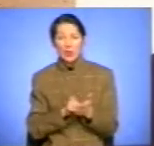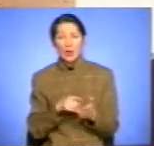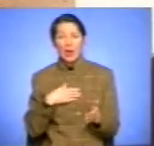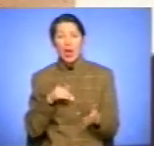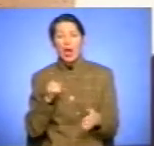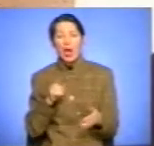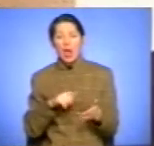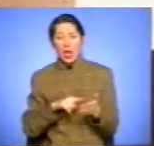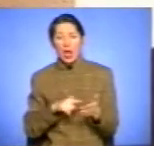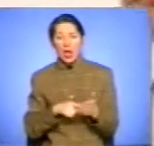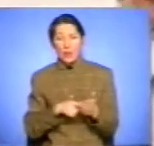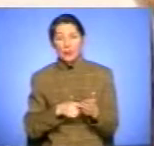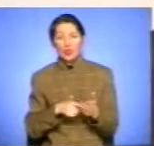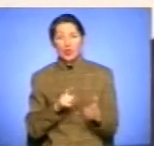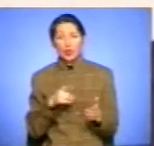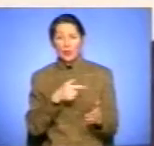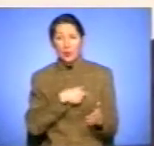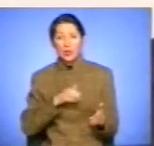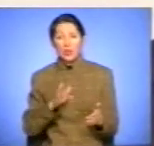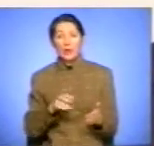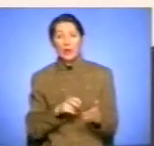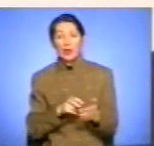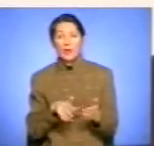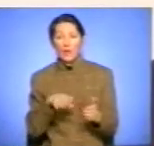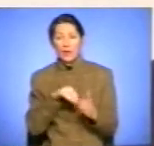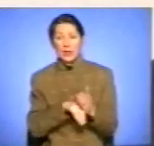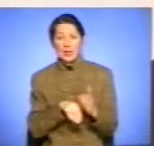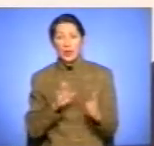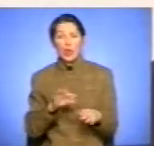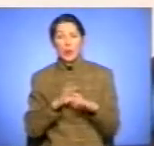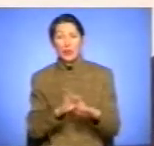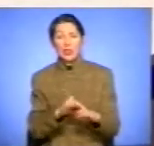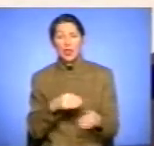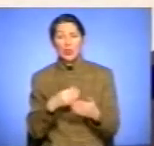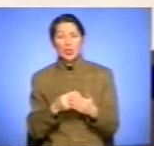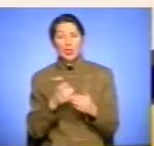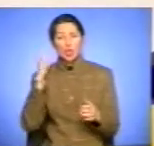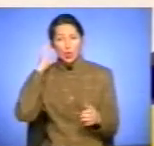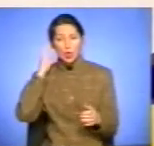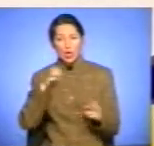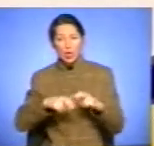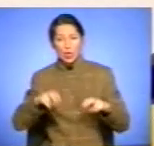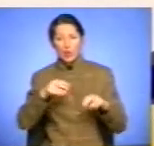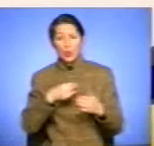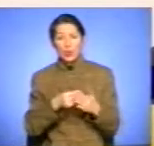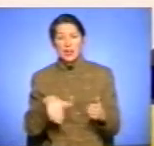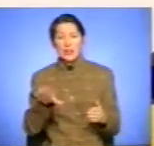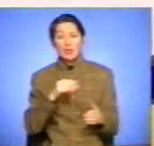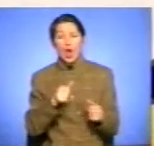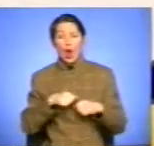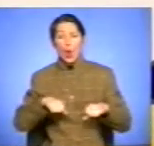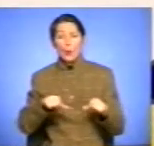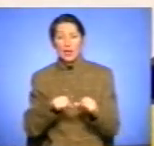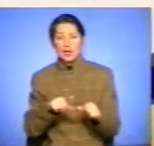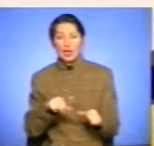щоб депутати були введені були проведенні бюджетні слухання розглянутий бюджет на всіх комісіях профільних з